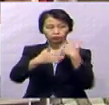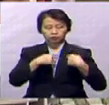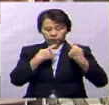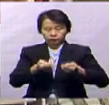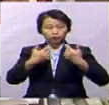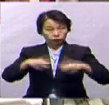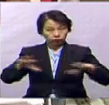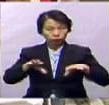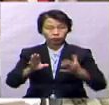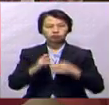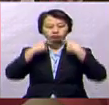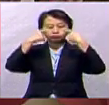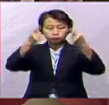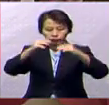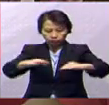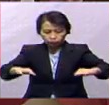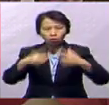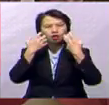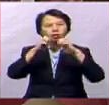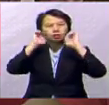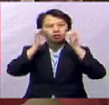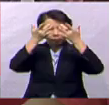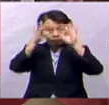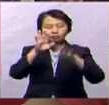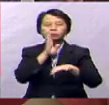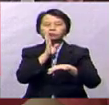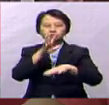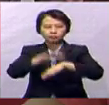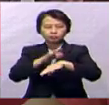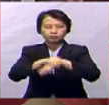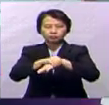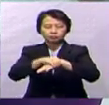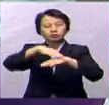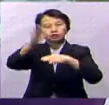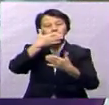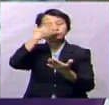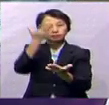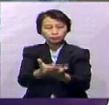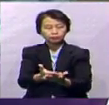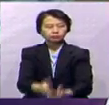dilaksanakan, ia berjaya membantu pelajar meningkatkan penguasaan bahasa Inggeris dengan lebih baik.